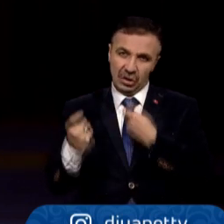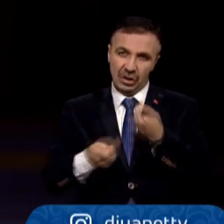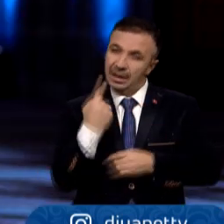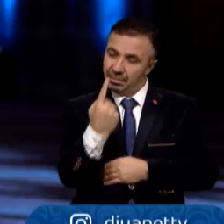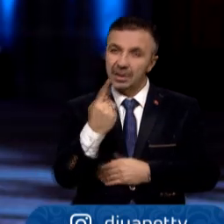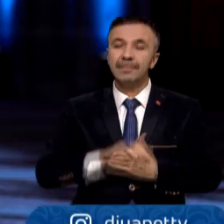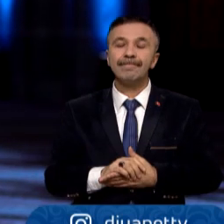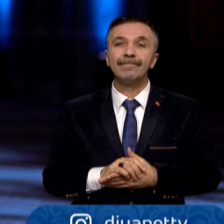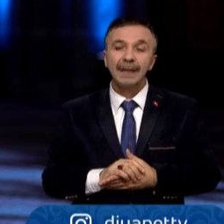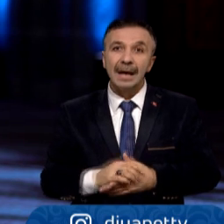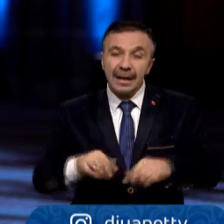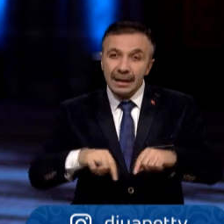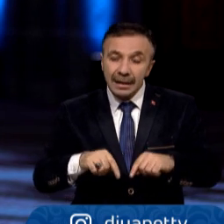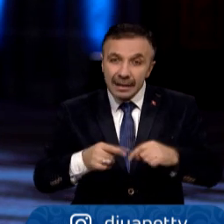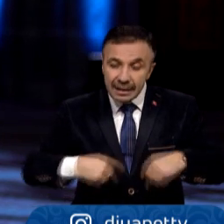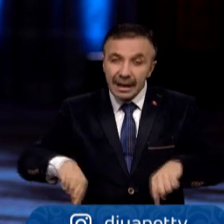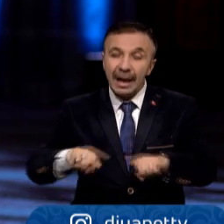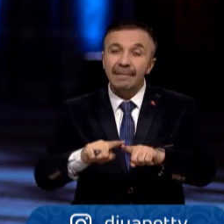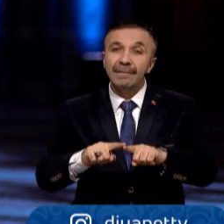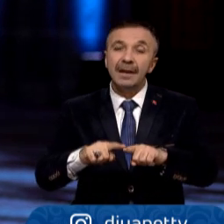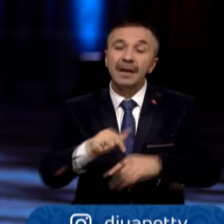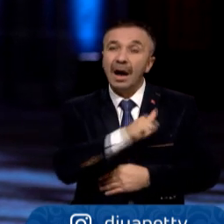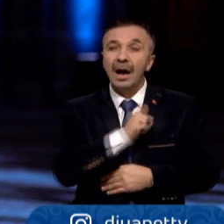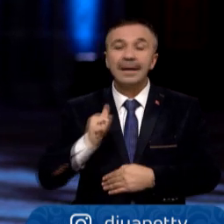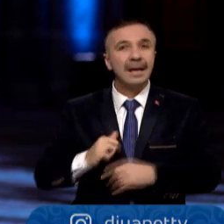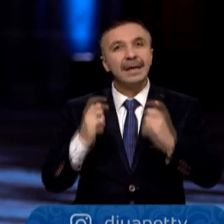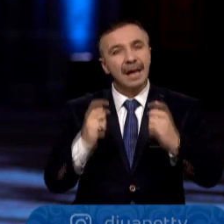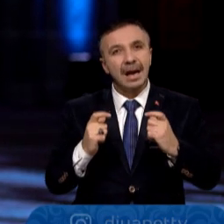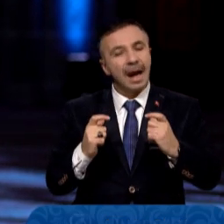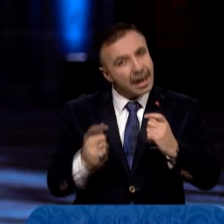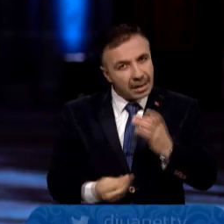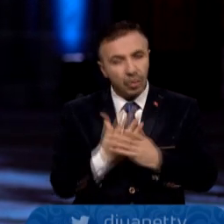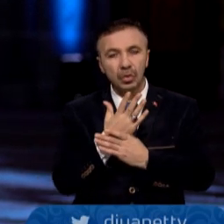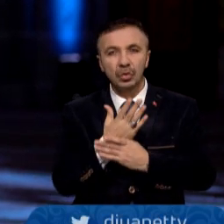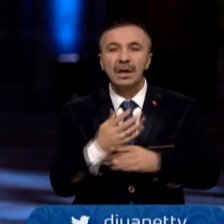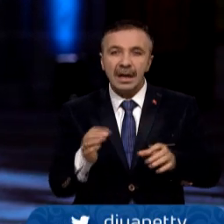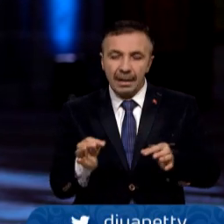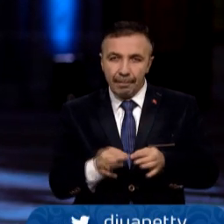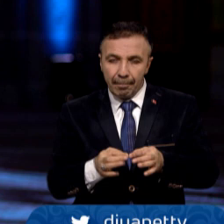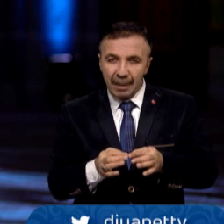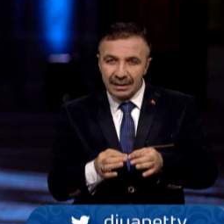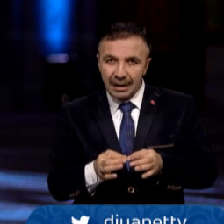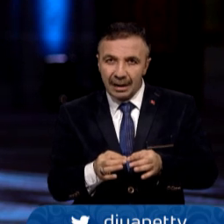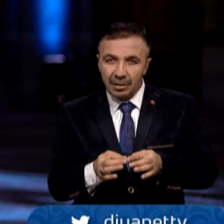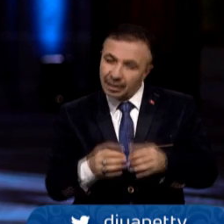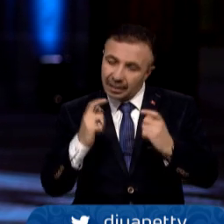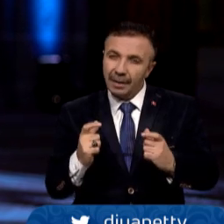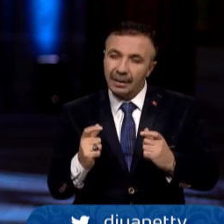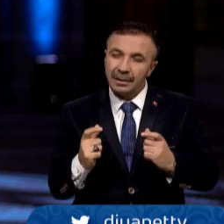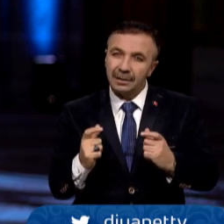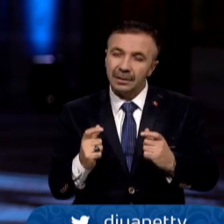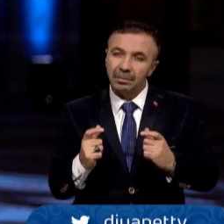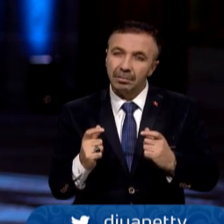birisi City çevrede karnınız on şehirler kurdurdu Basra Körfezi yakınında